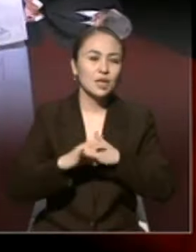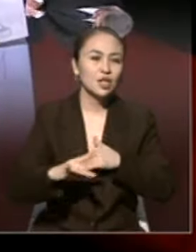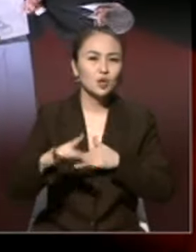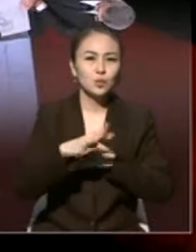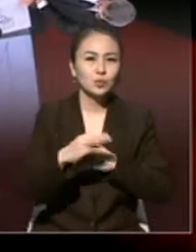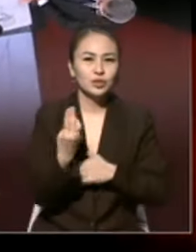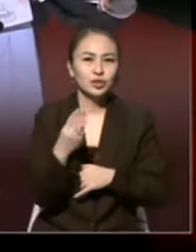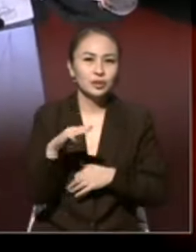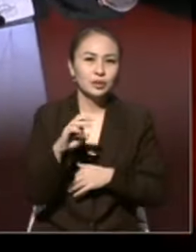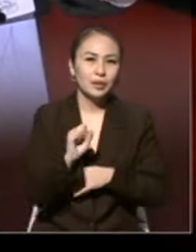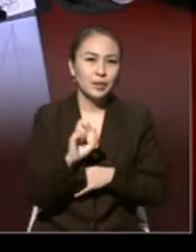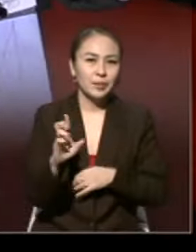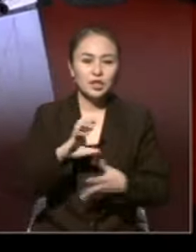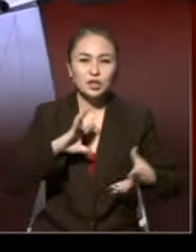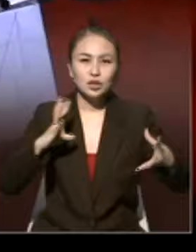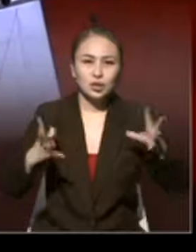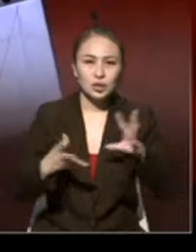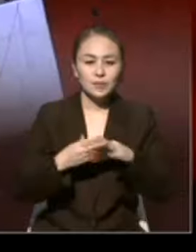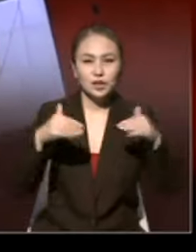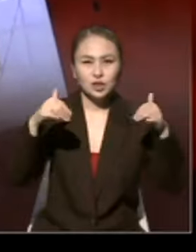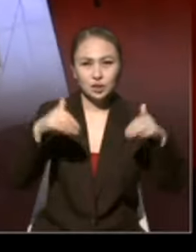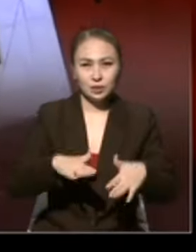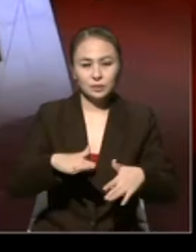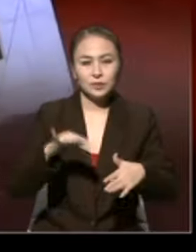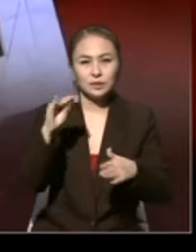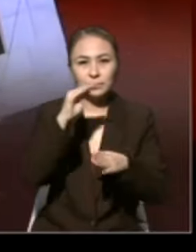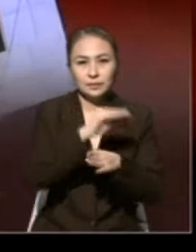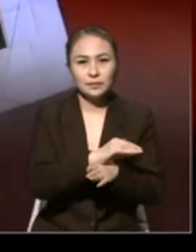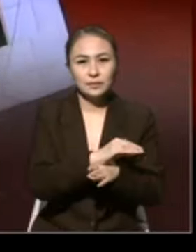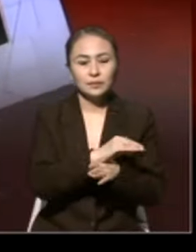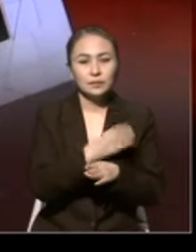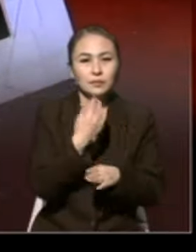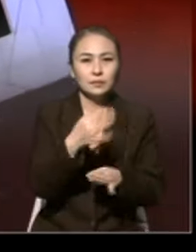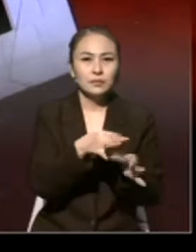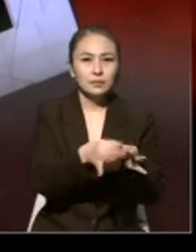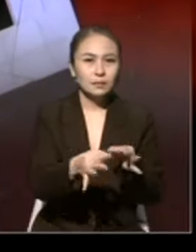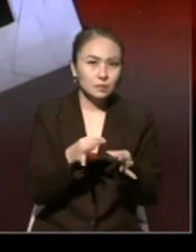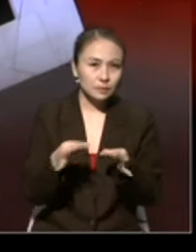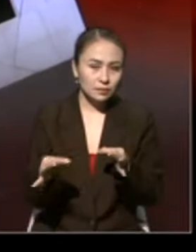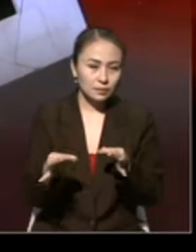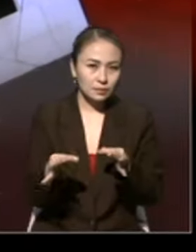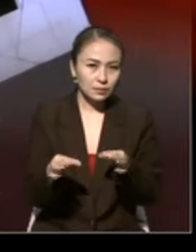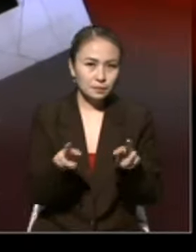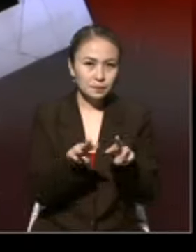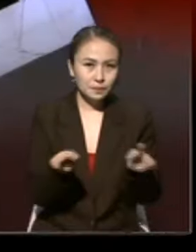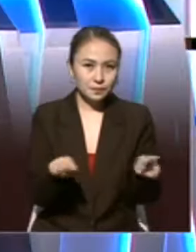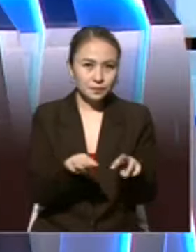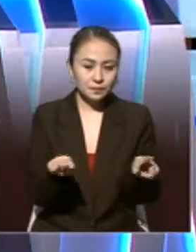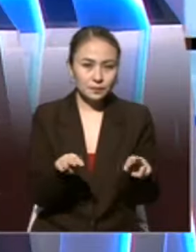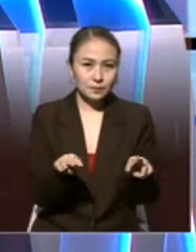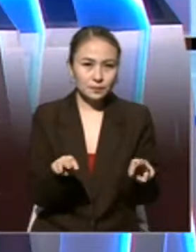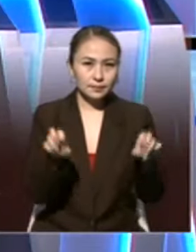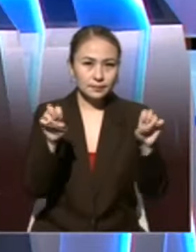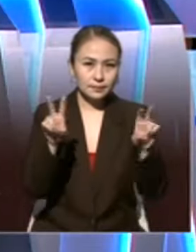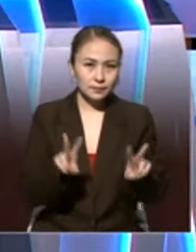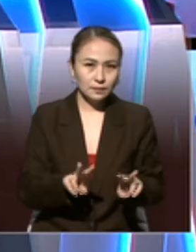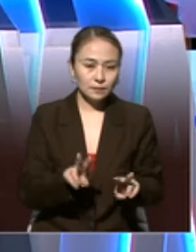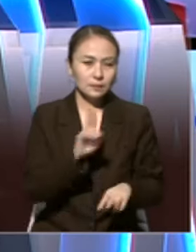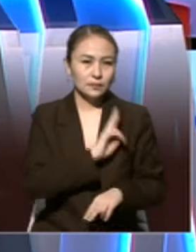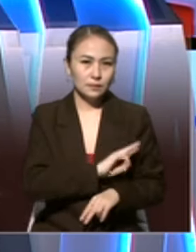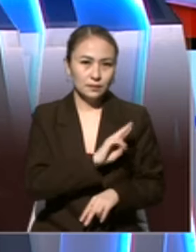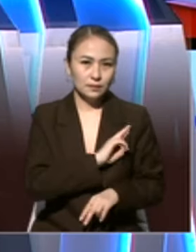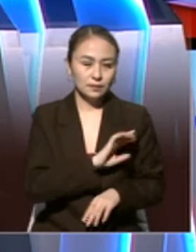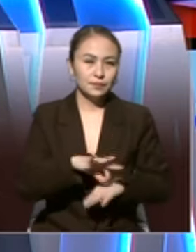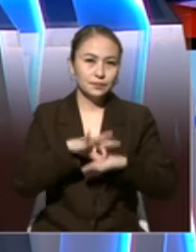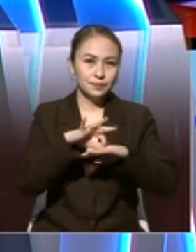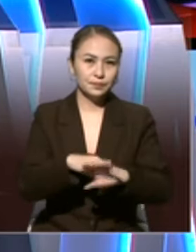республикалық штабтан жалпы шешім қабылдау және де сол аймақтағы біздің министрліктің мамандары қызмет